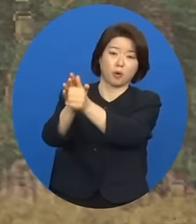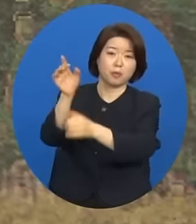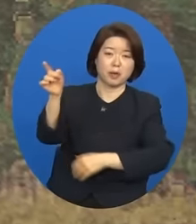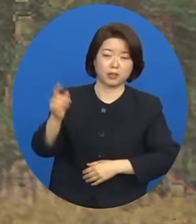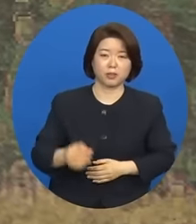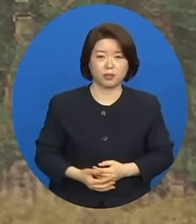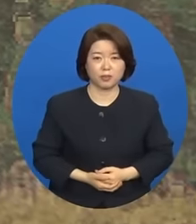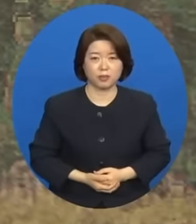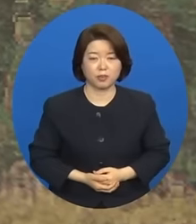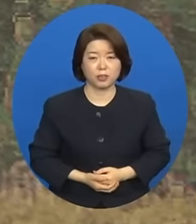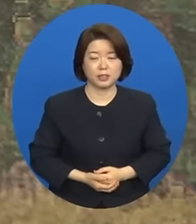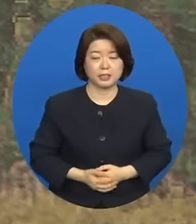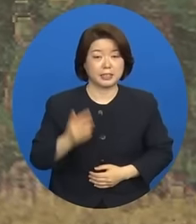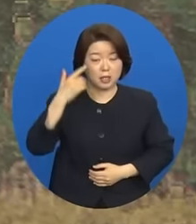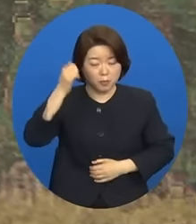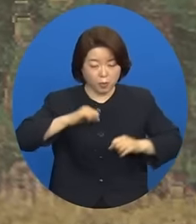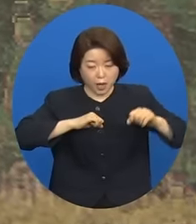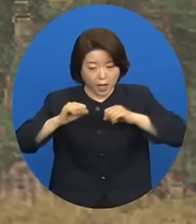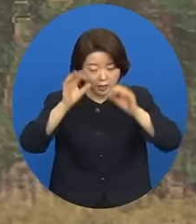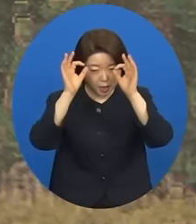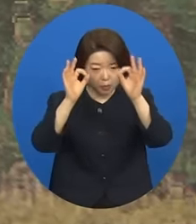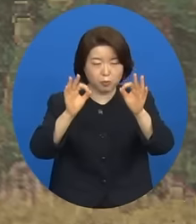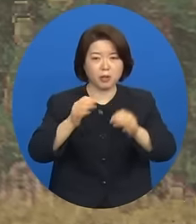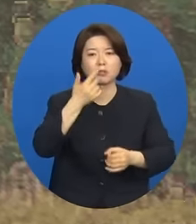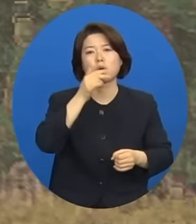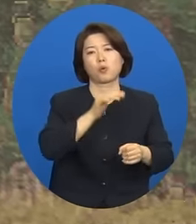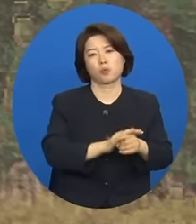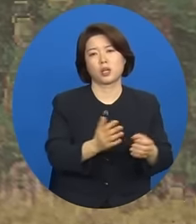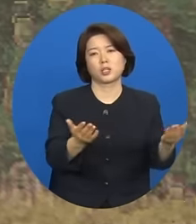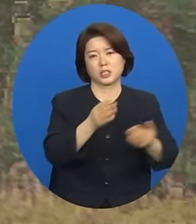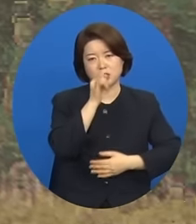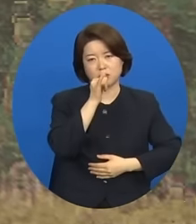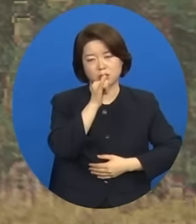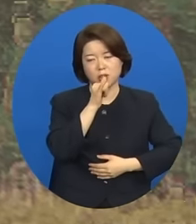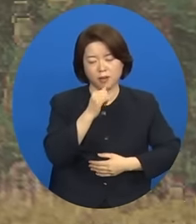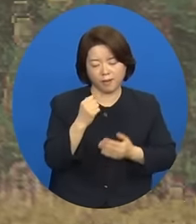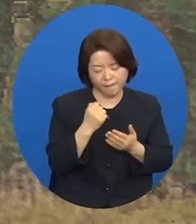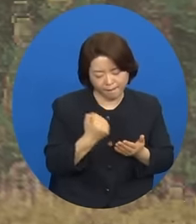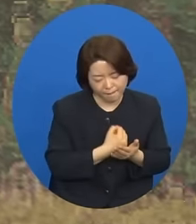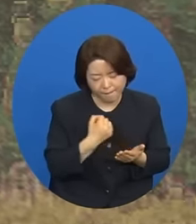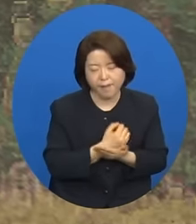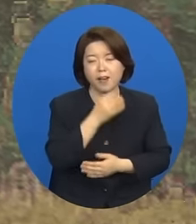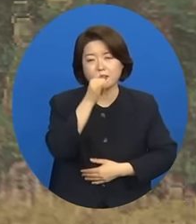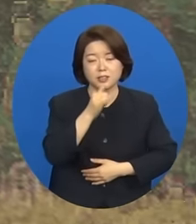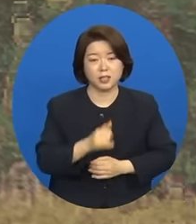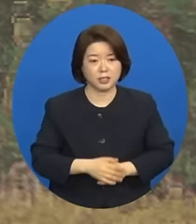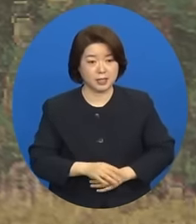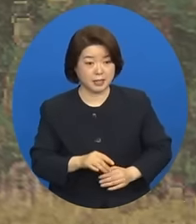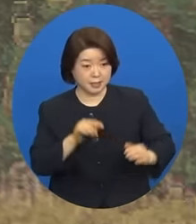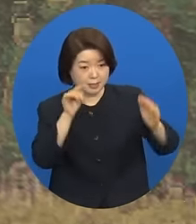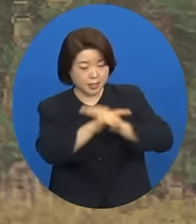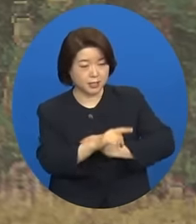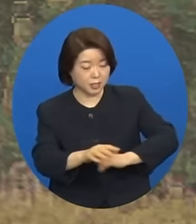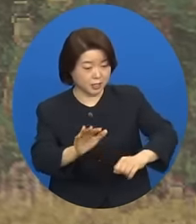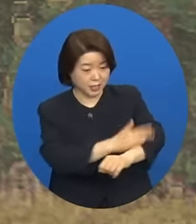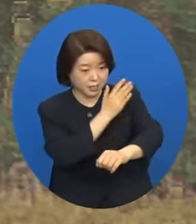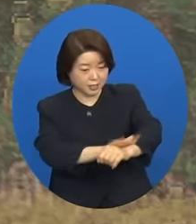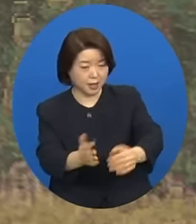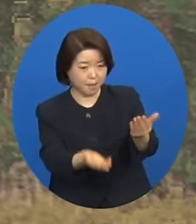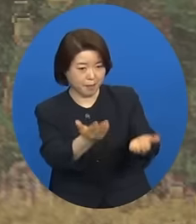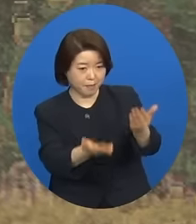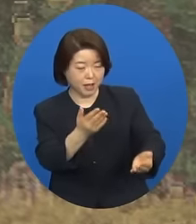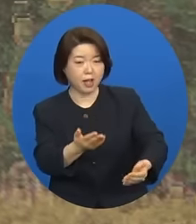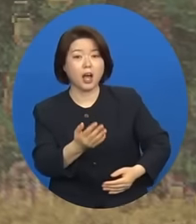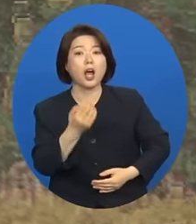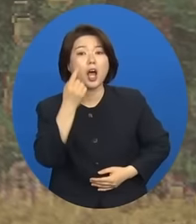보면 억울한 일이 있습니다. 그리고 서러운 일도 있고요. 찾아가서 CCBB를 따지고 싶을 때도 여러분 굉장히